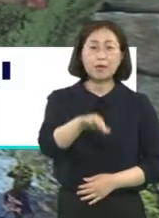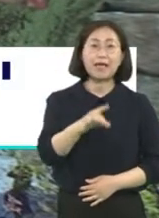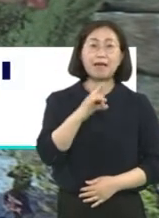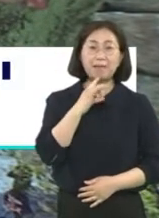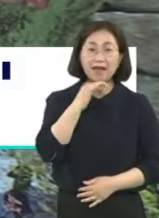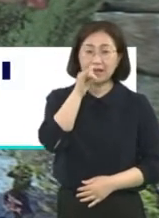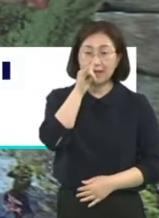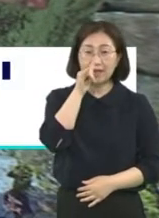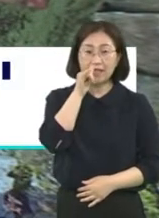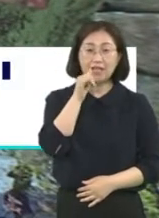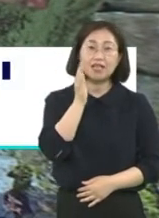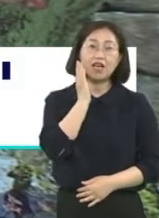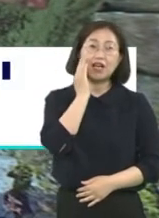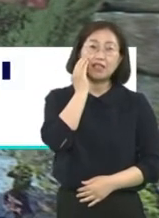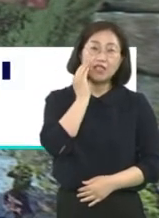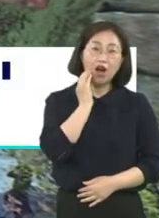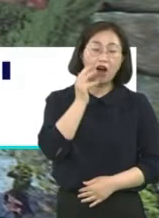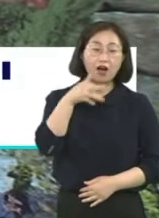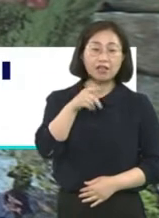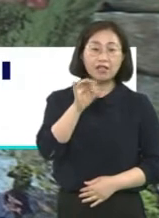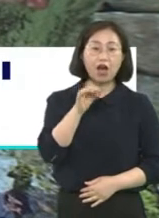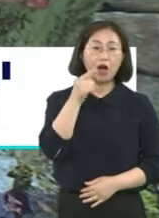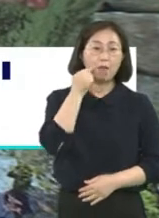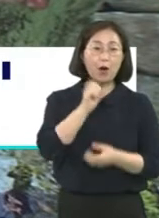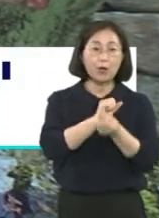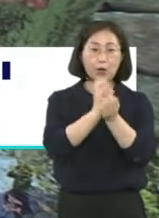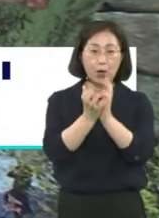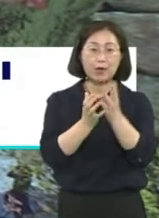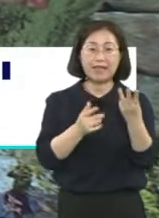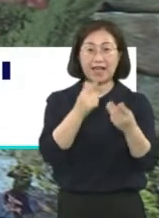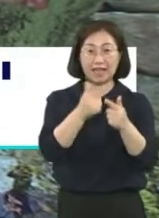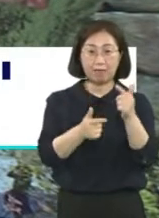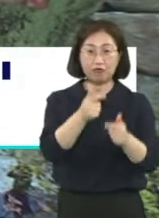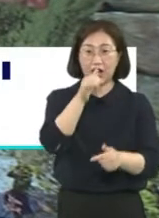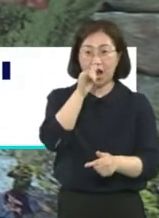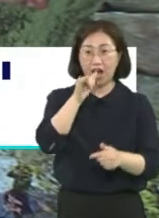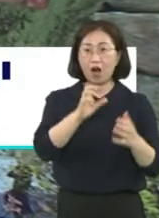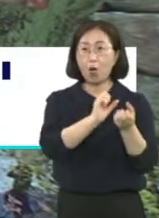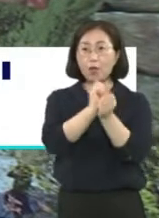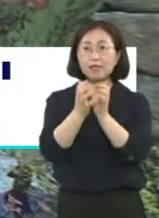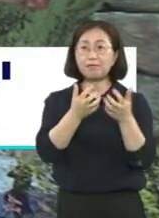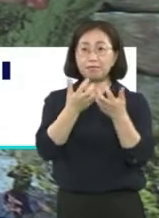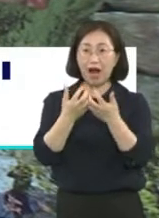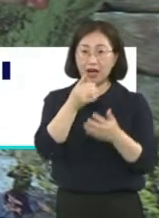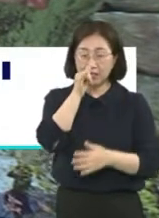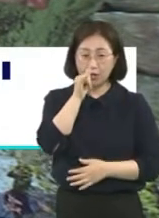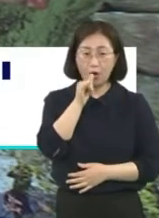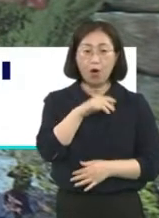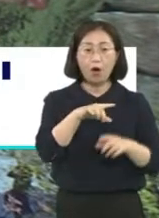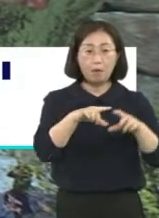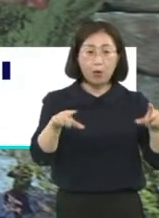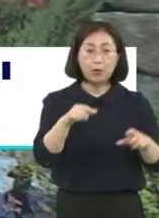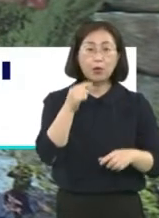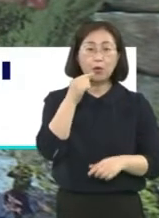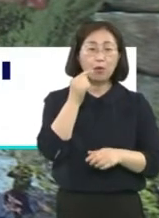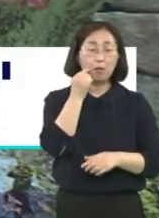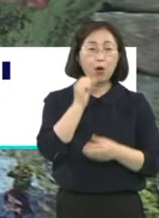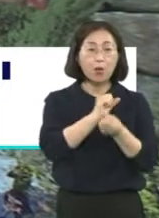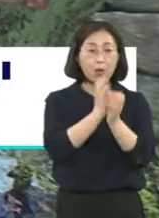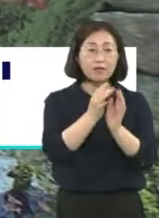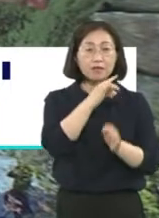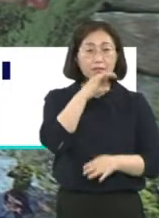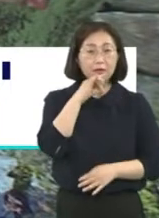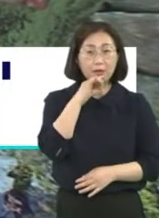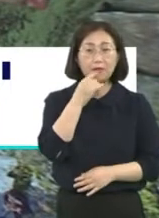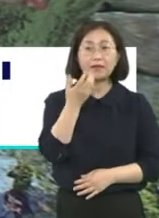만개했습니다. 분홍빛 일반 벚꽃과 달리 푸른빛이 특징인데요. 계심사에는 왕벚꽃까지 피어 눈길을 사로잡고